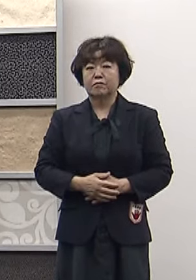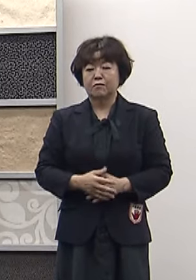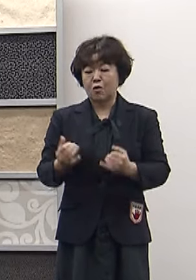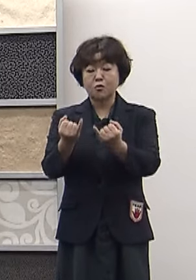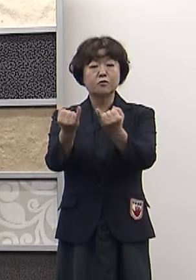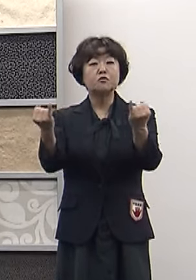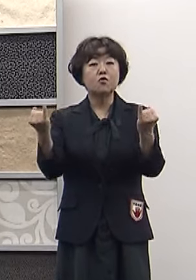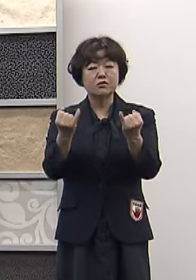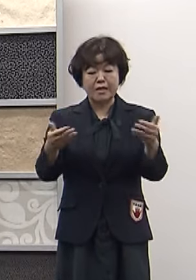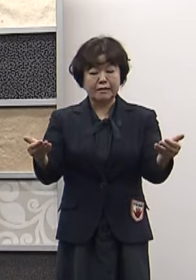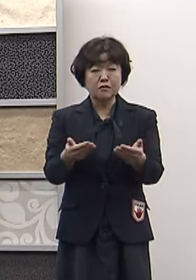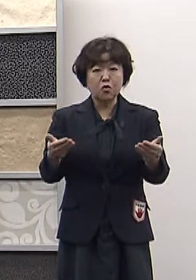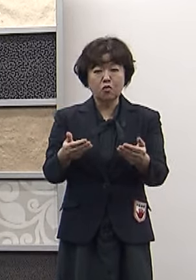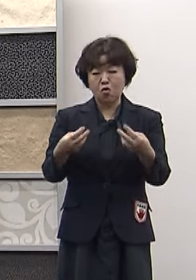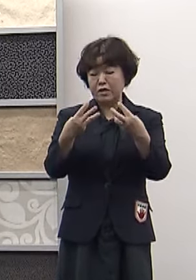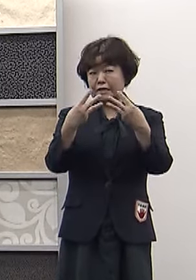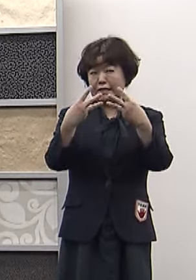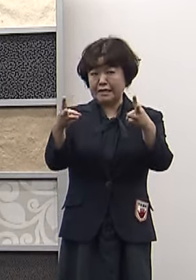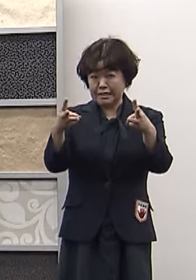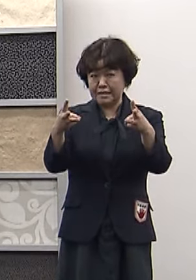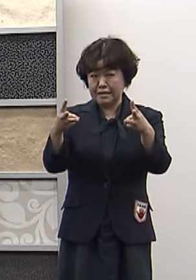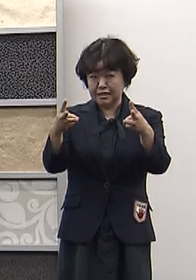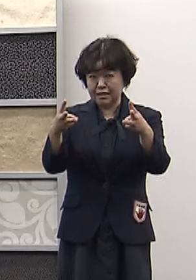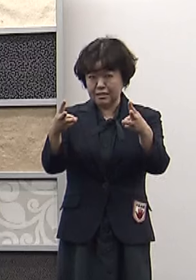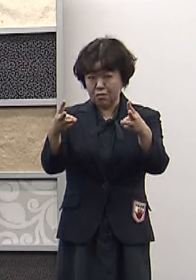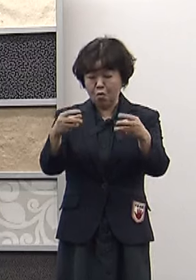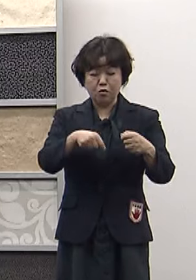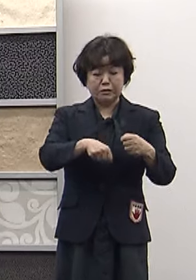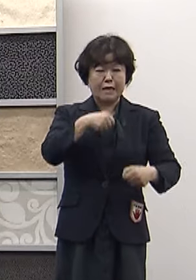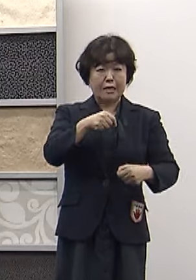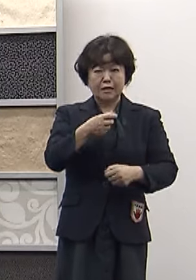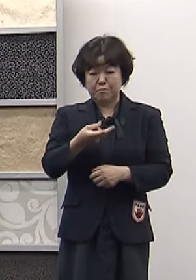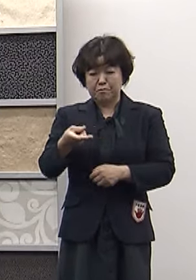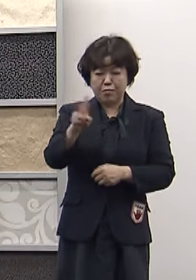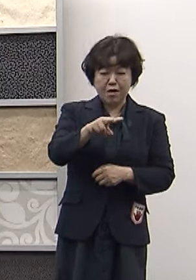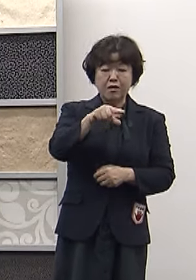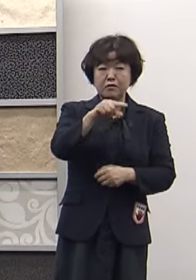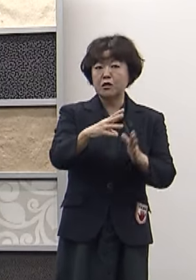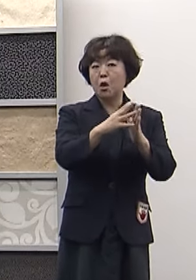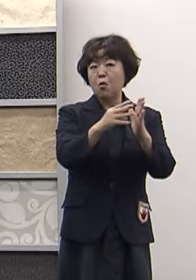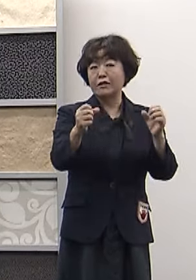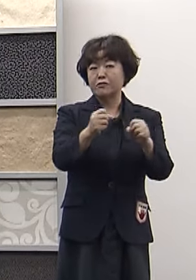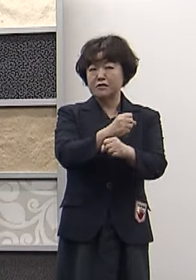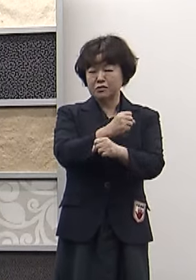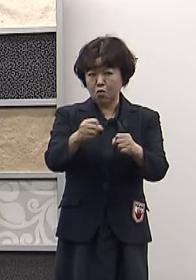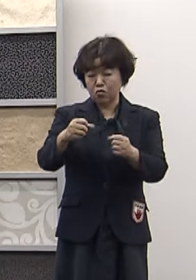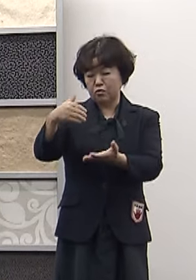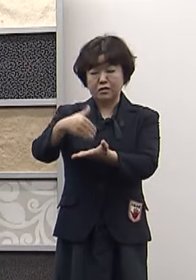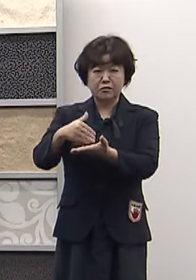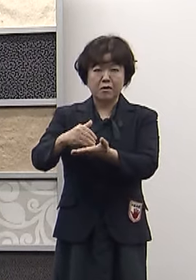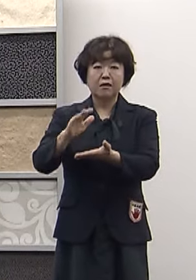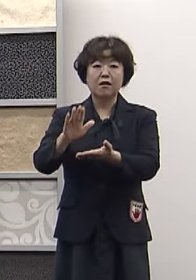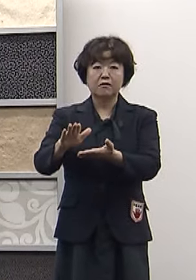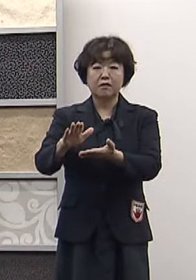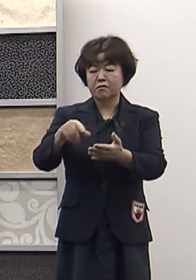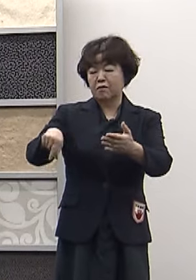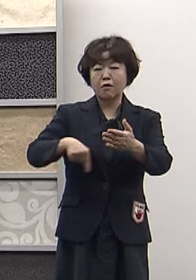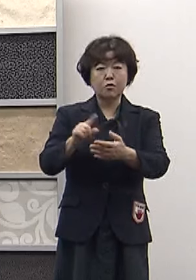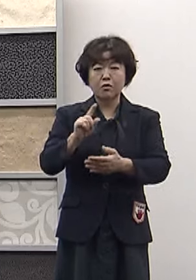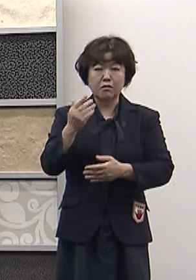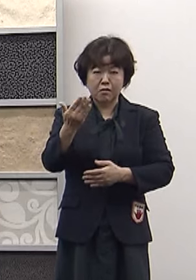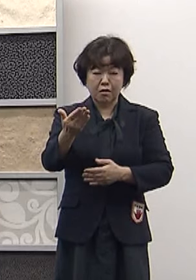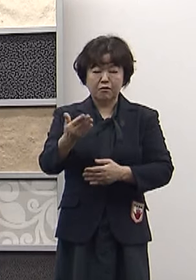員 の、 その正規社員化、はい、これモデル事業をされるということですけども、モデル事業というのは具体的にどんなものなのかというのを教えていただけますか。 これはですね、